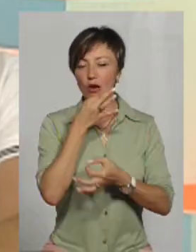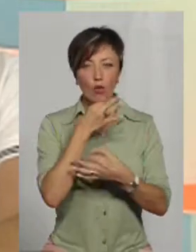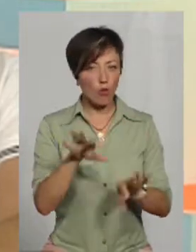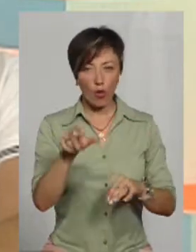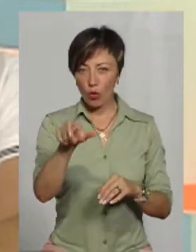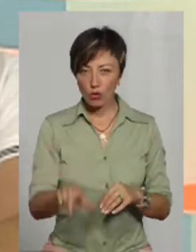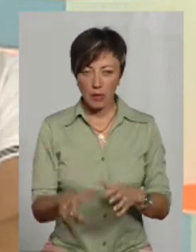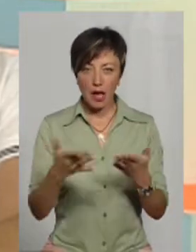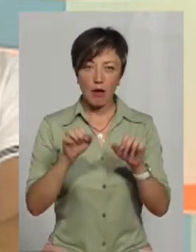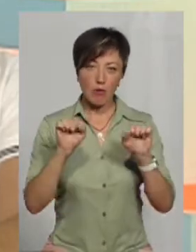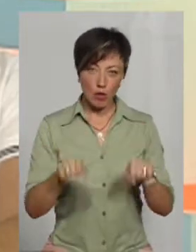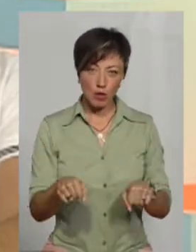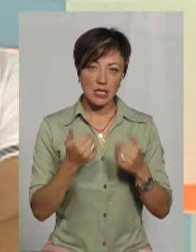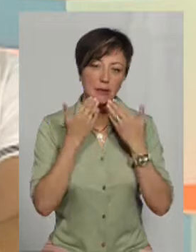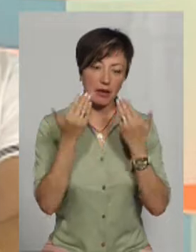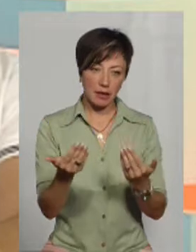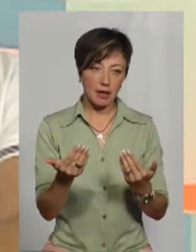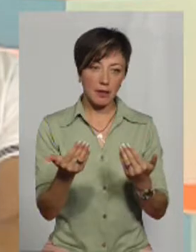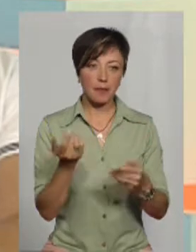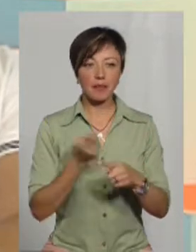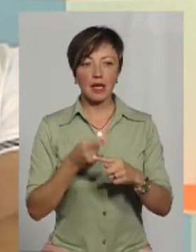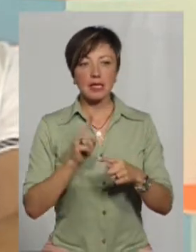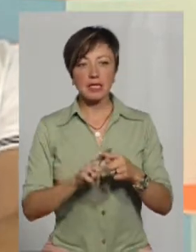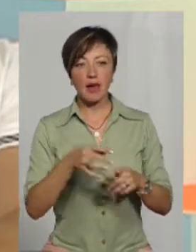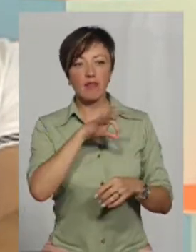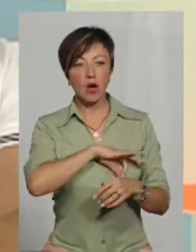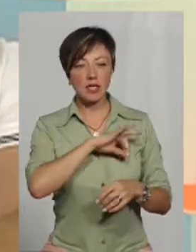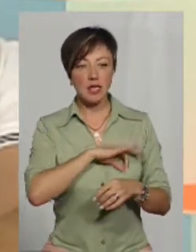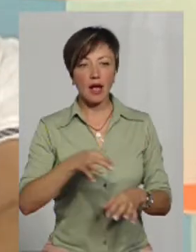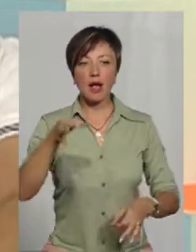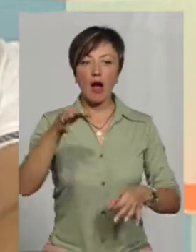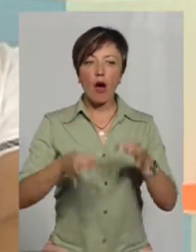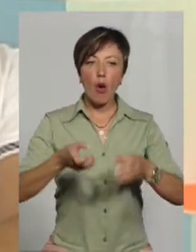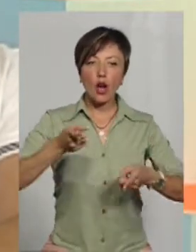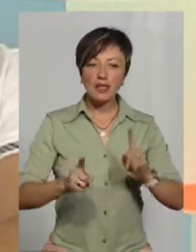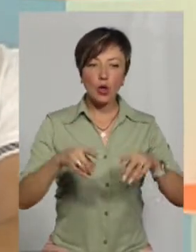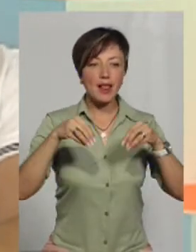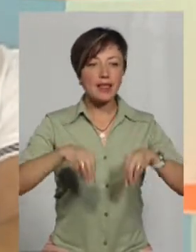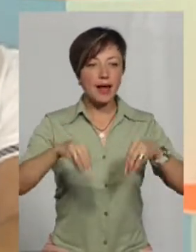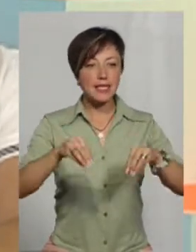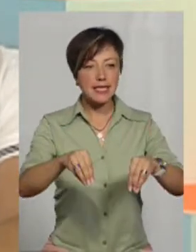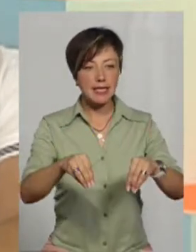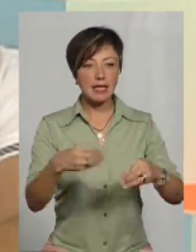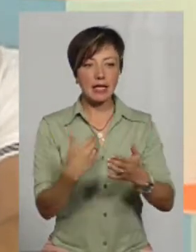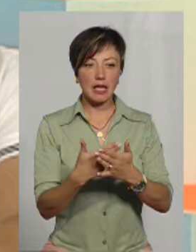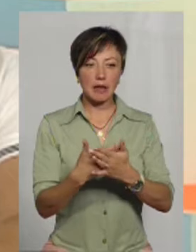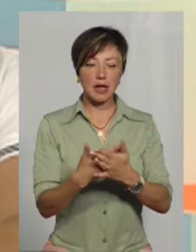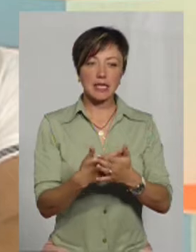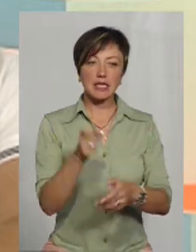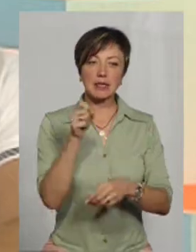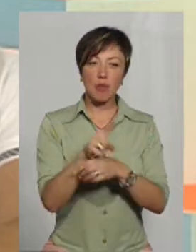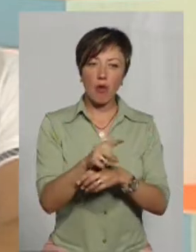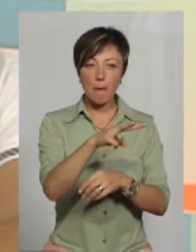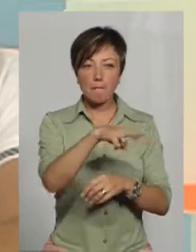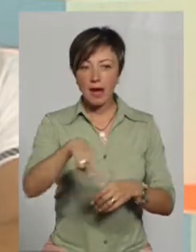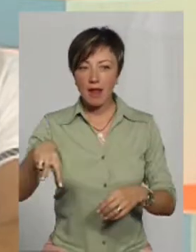любої особи, яка може вас запитати. Це використання органічного насіння, наприклад, там, заборона паралельного виробництва,